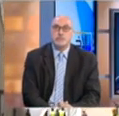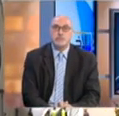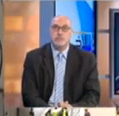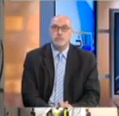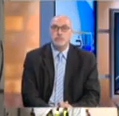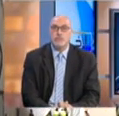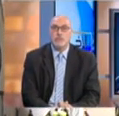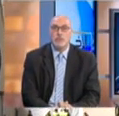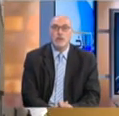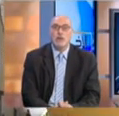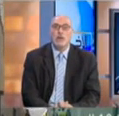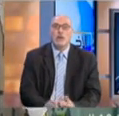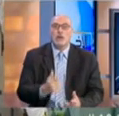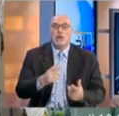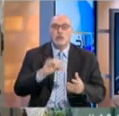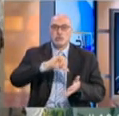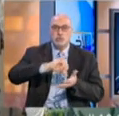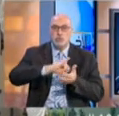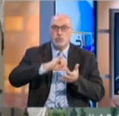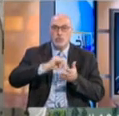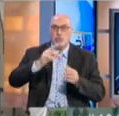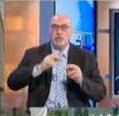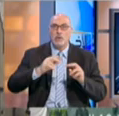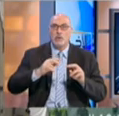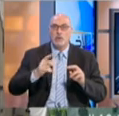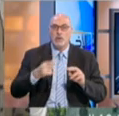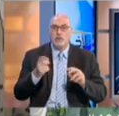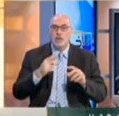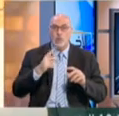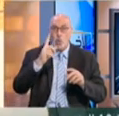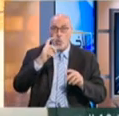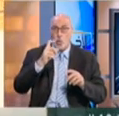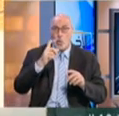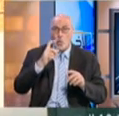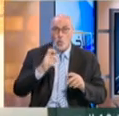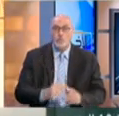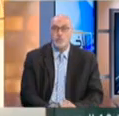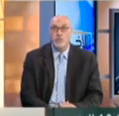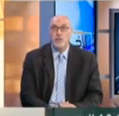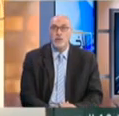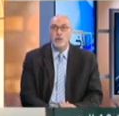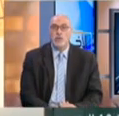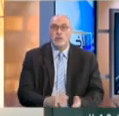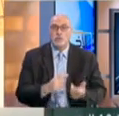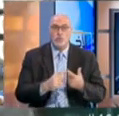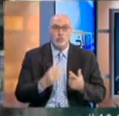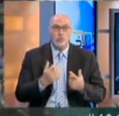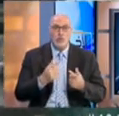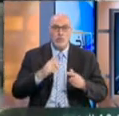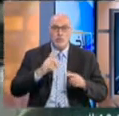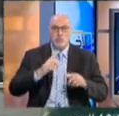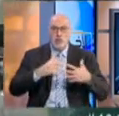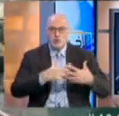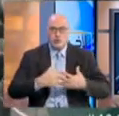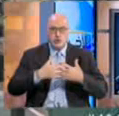مشروع محطة الباخرة المحطمة لتحلية مياه البحر، محطة مجهزة بجميع الآلات الحديثة